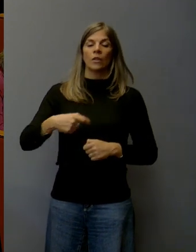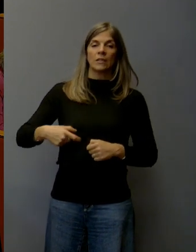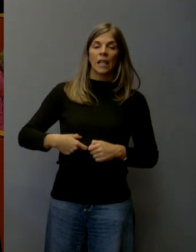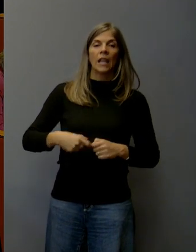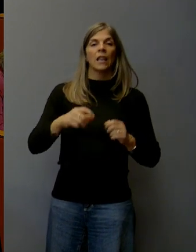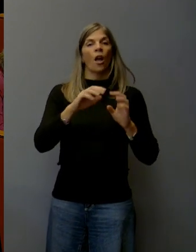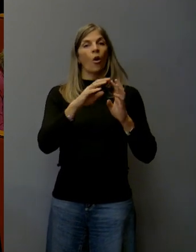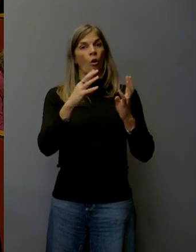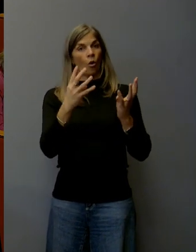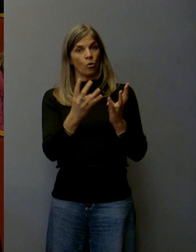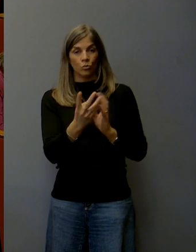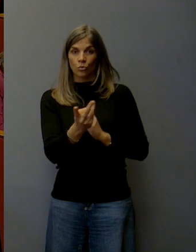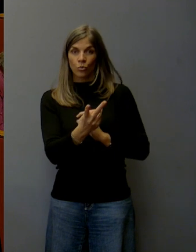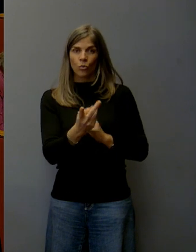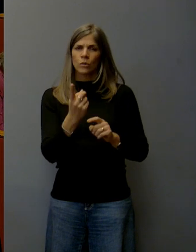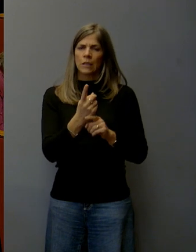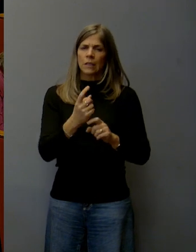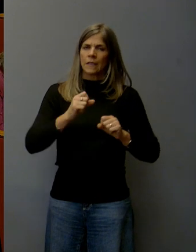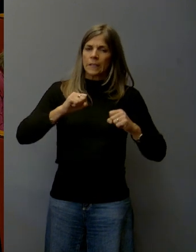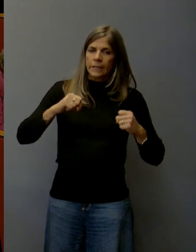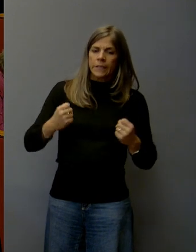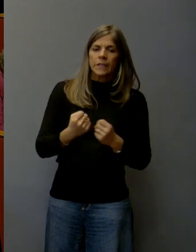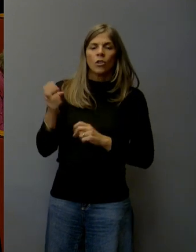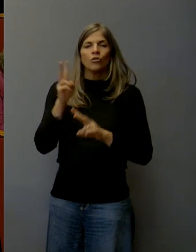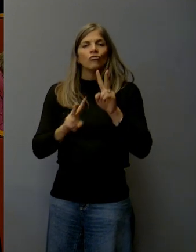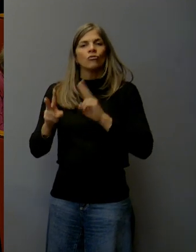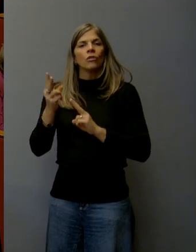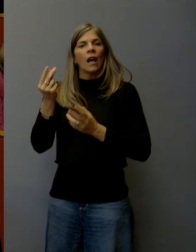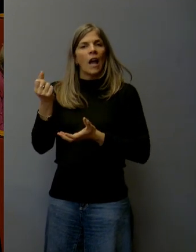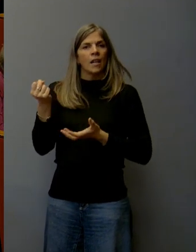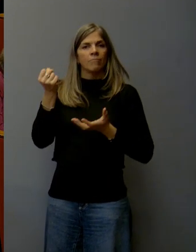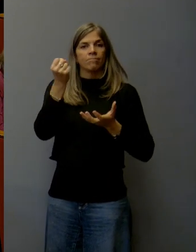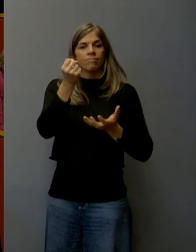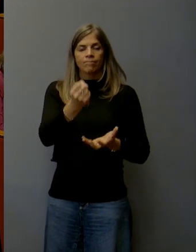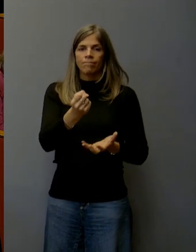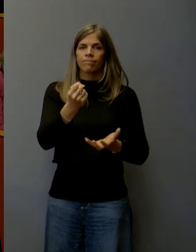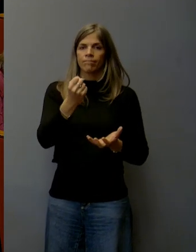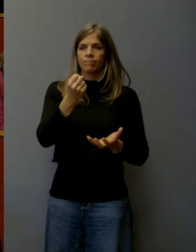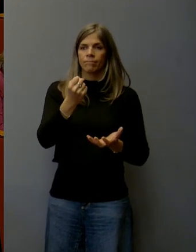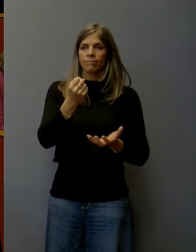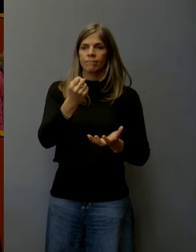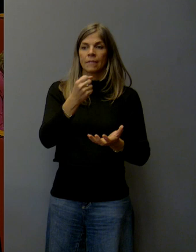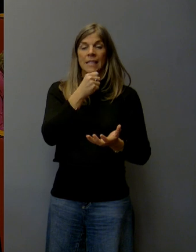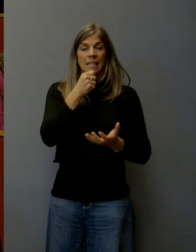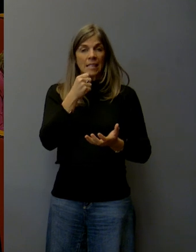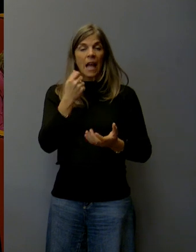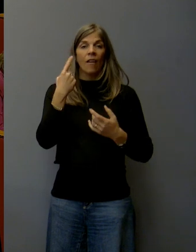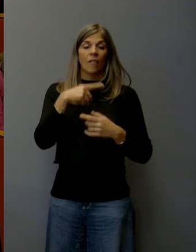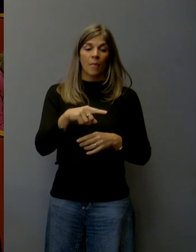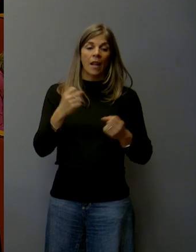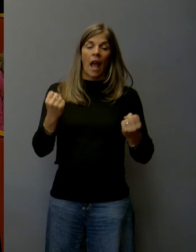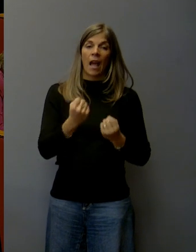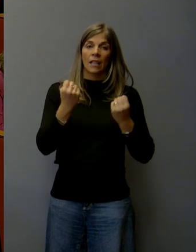raggiunta come dire si sforzino nel reperire le risorse economiche necessarie proprio per realizzare le iniziative di formazione